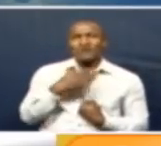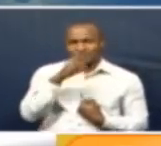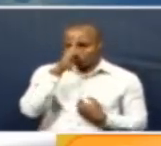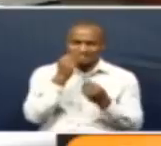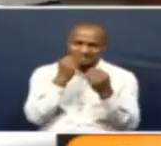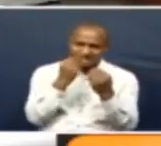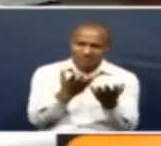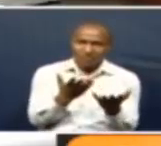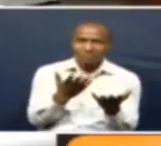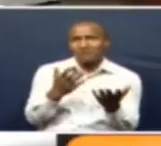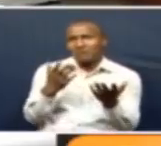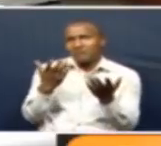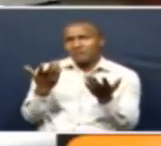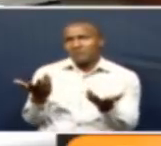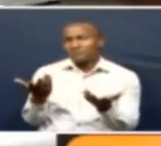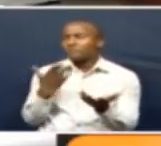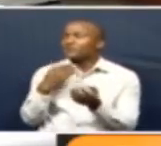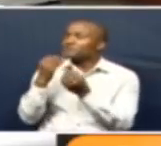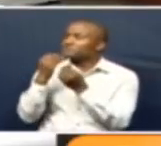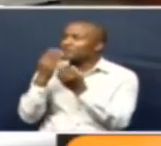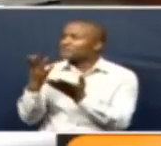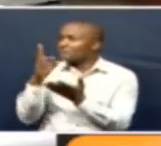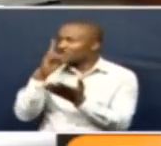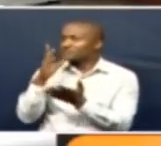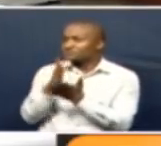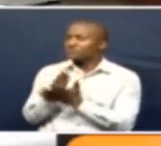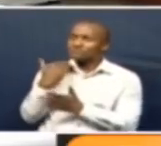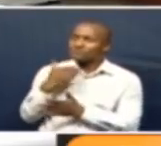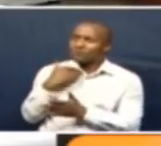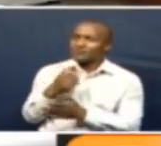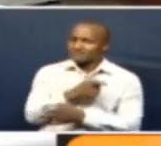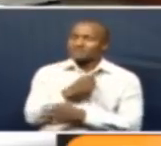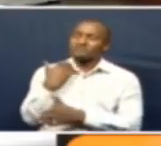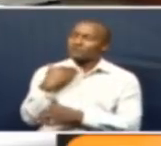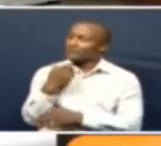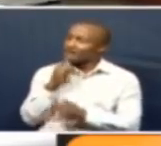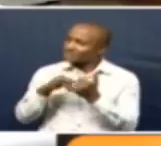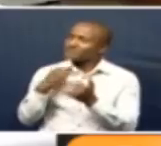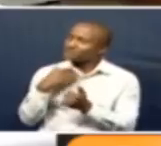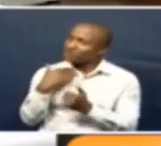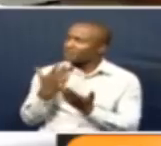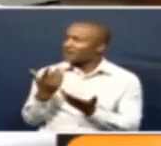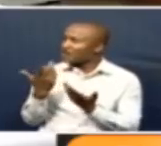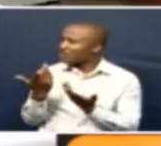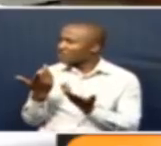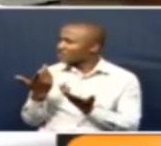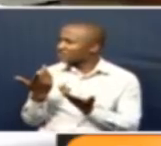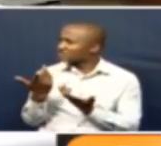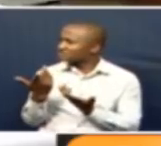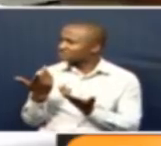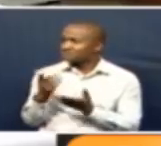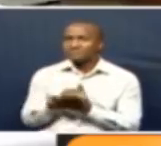ama kufikiria labda ujulishe polisi kwamba unaishi na mhalifu ama pia wewe unaishi maisha kama